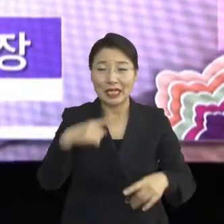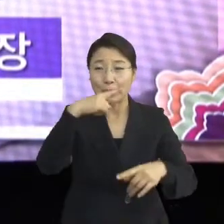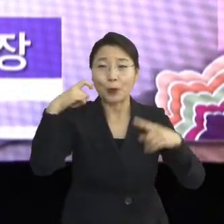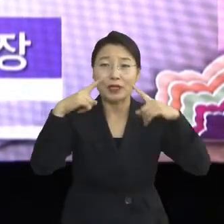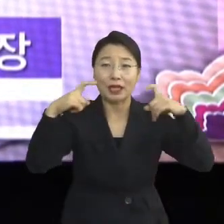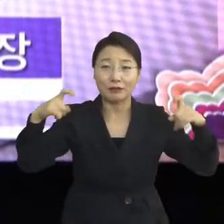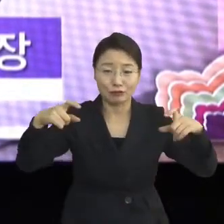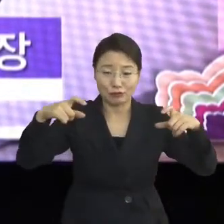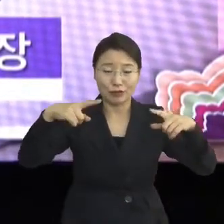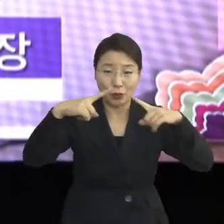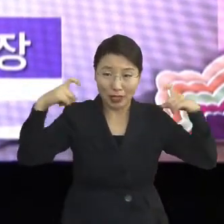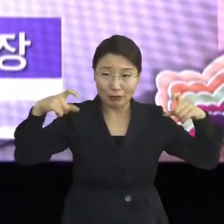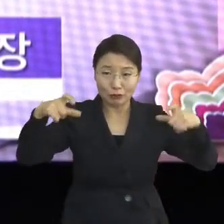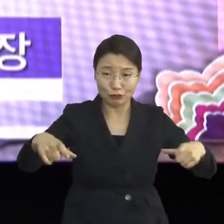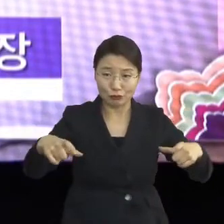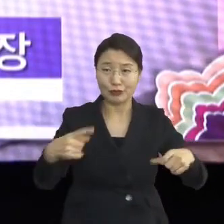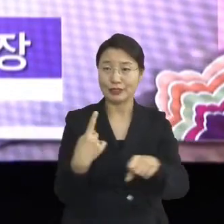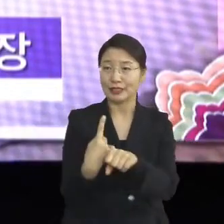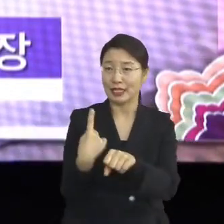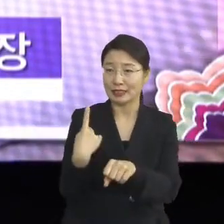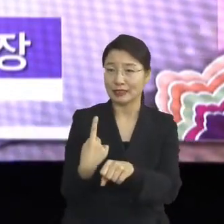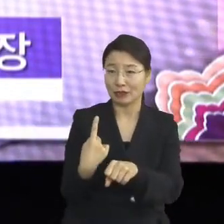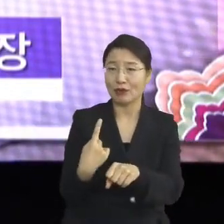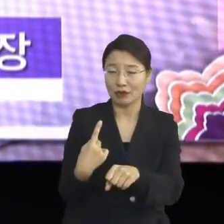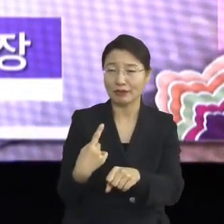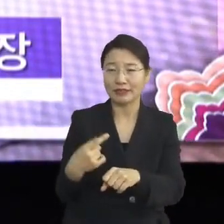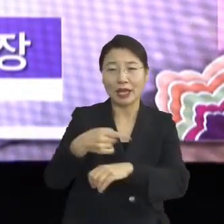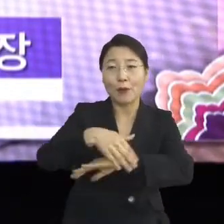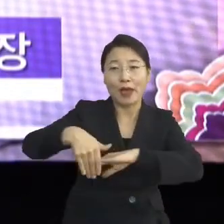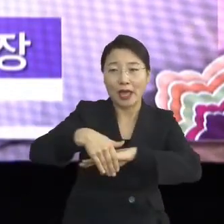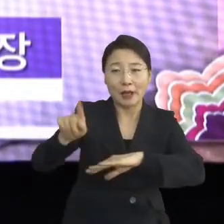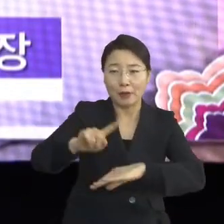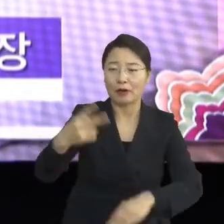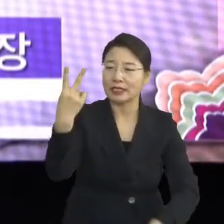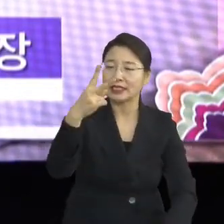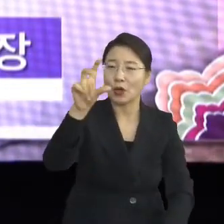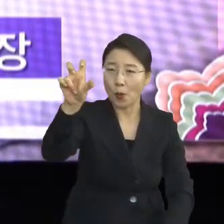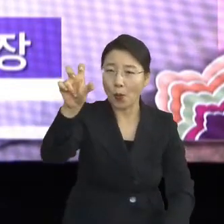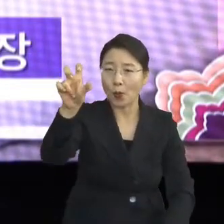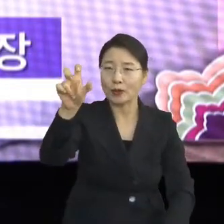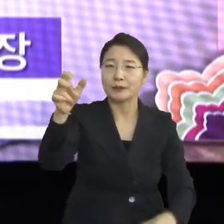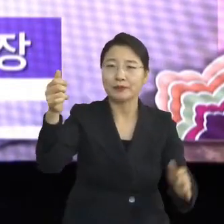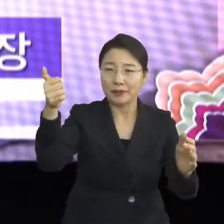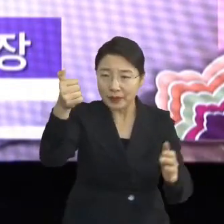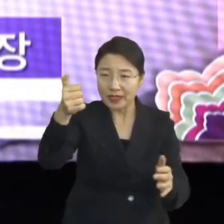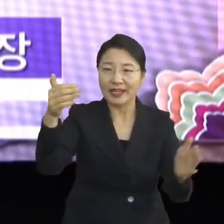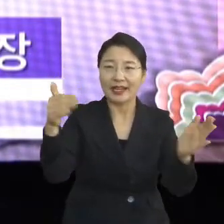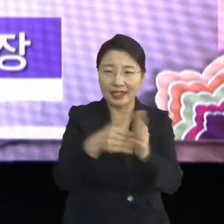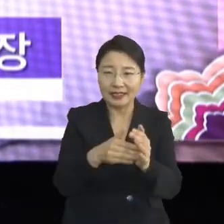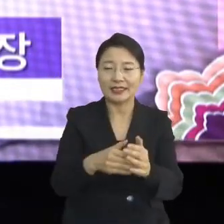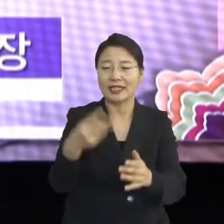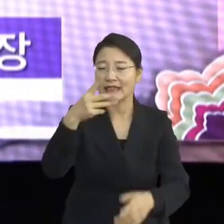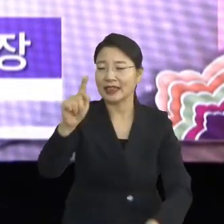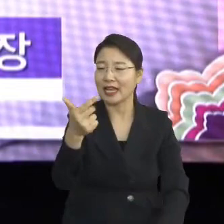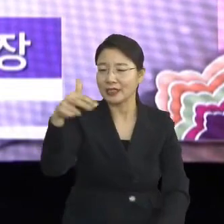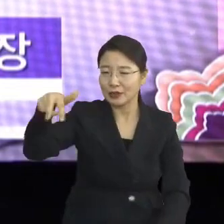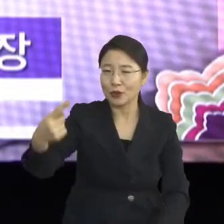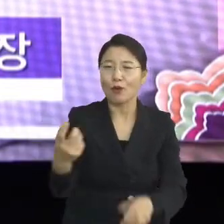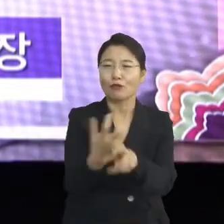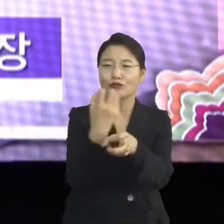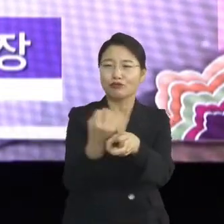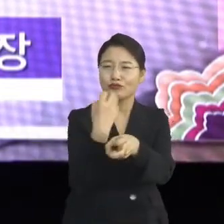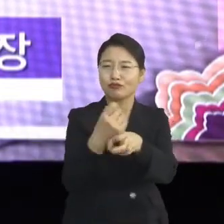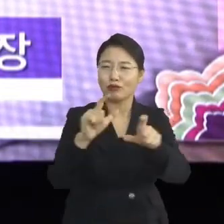동대문도 지난해 2050년까지 탄소 중립을 달성하겠다고 선언한 바 있습니다.